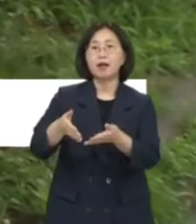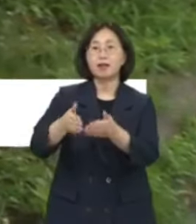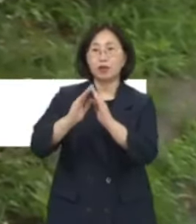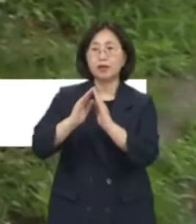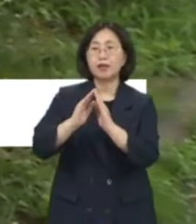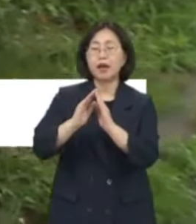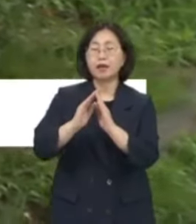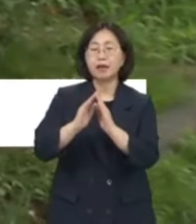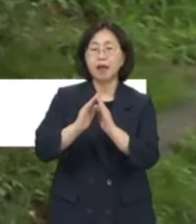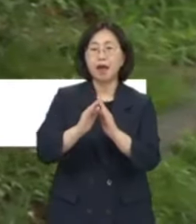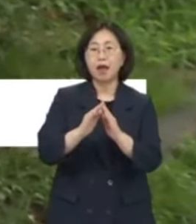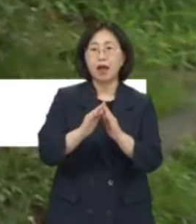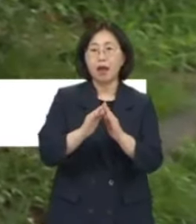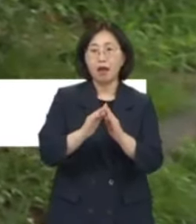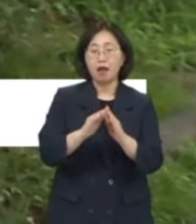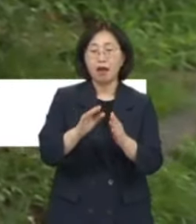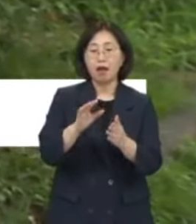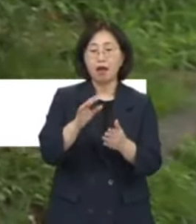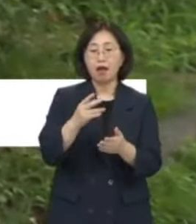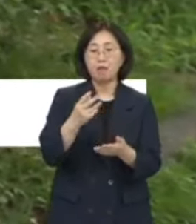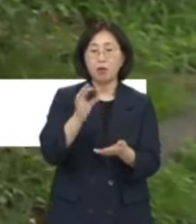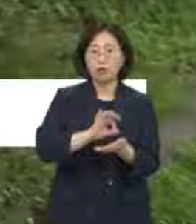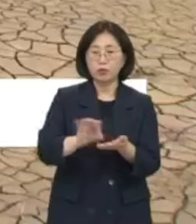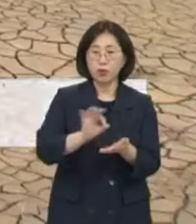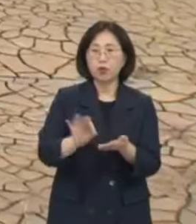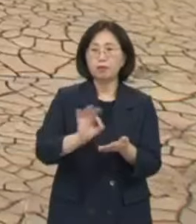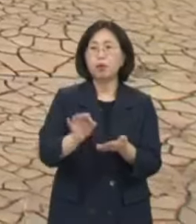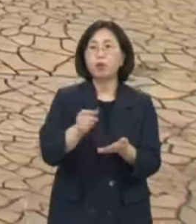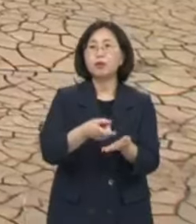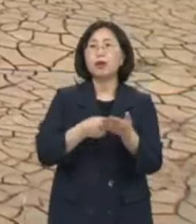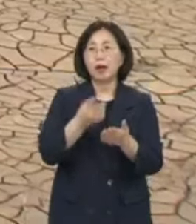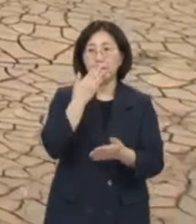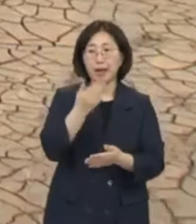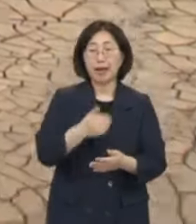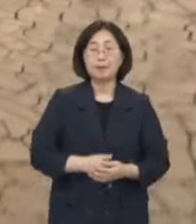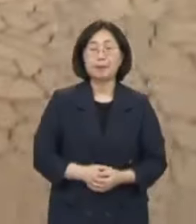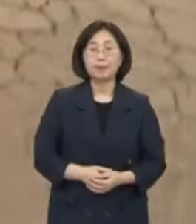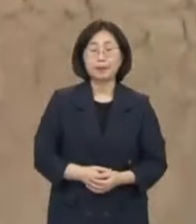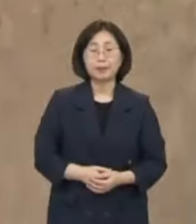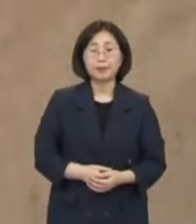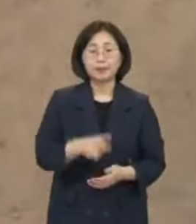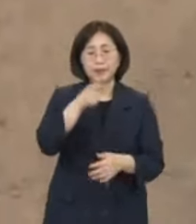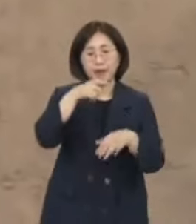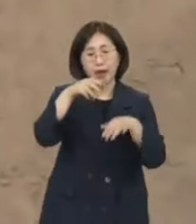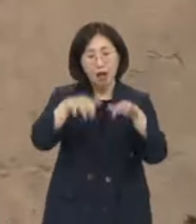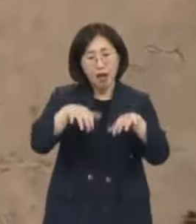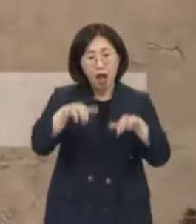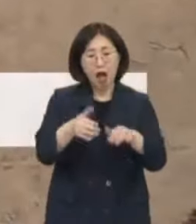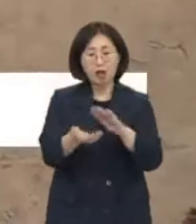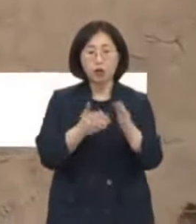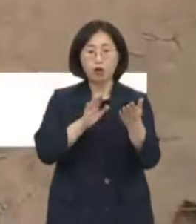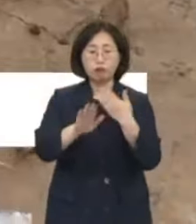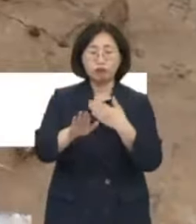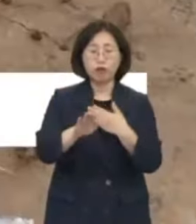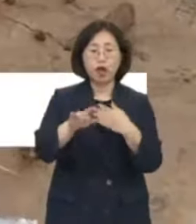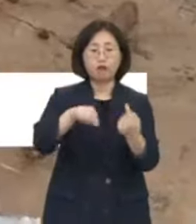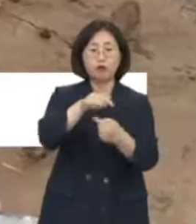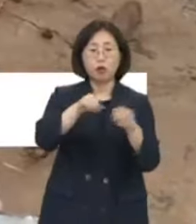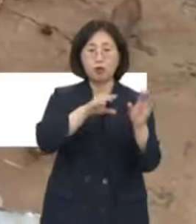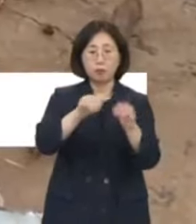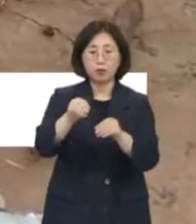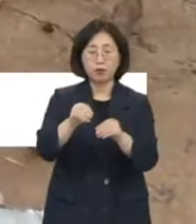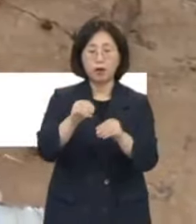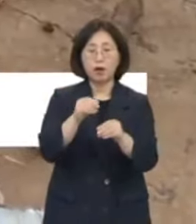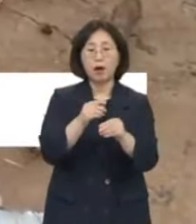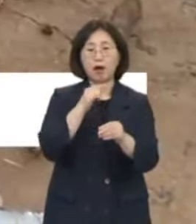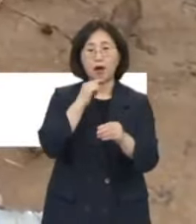측면에서 세금도 낭비하지 않고. 대전시는 장맛비가 내리기 전후에 운영을 멈추고 피해 복구